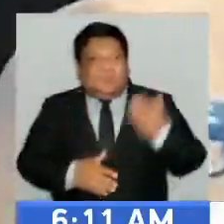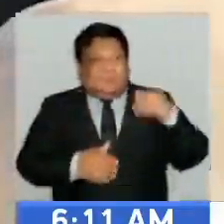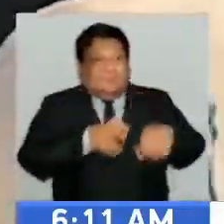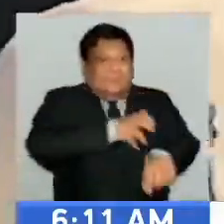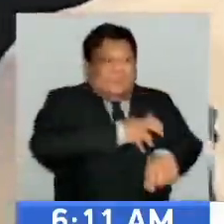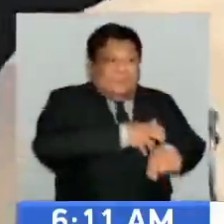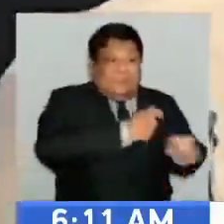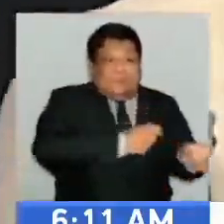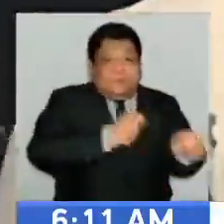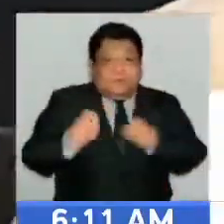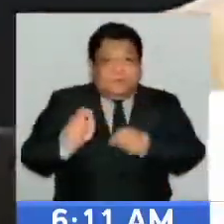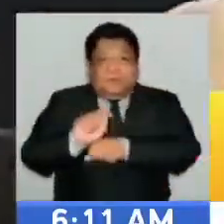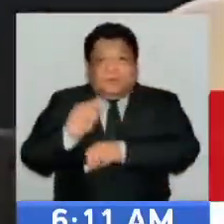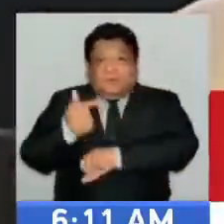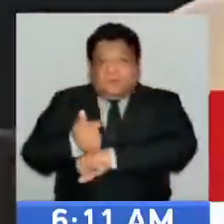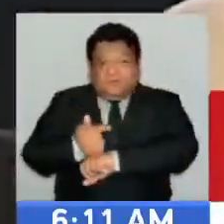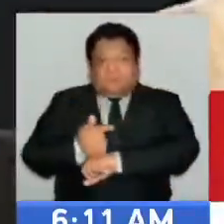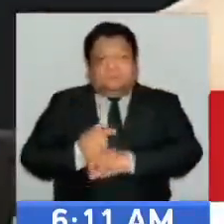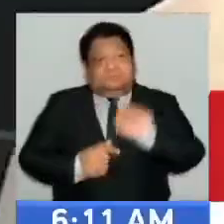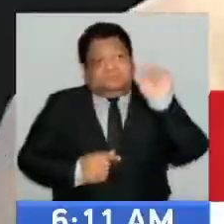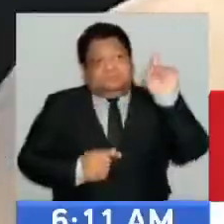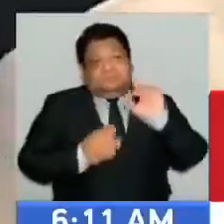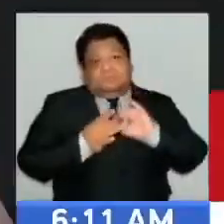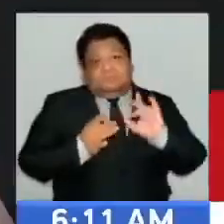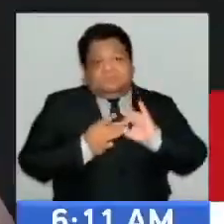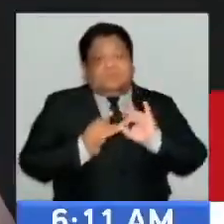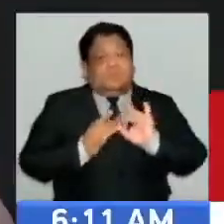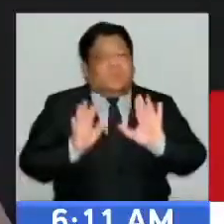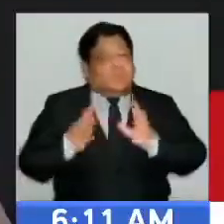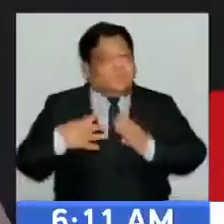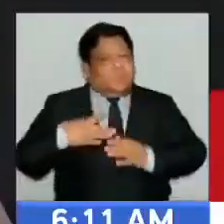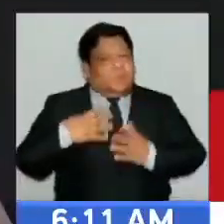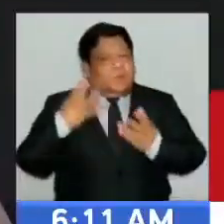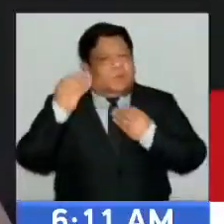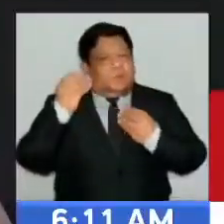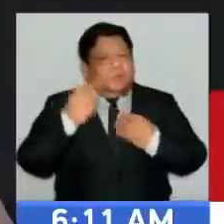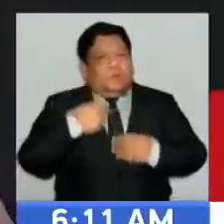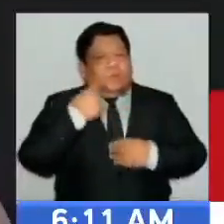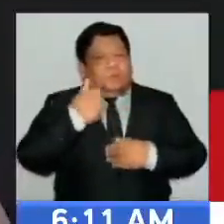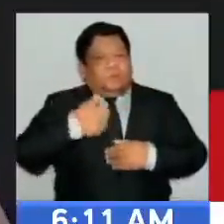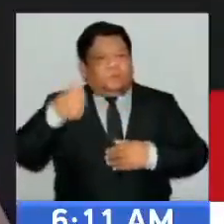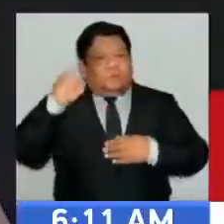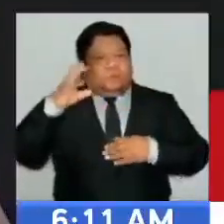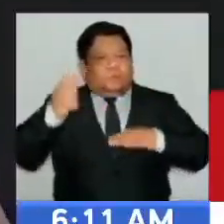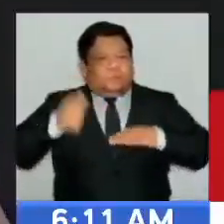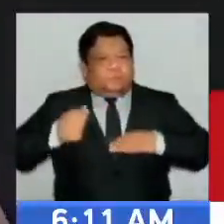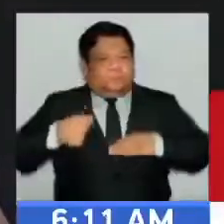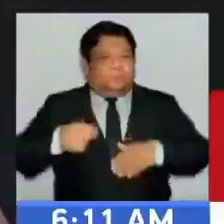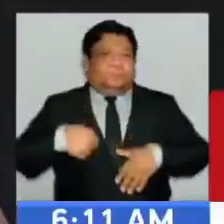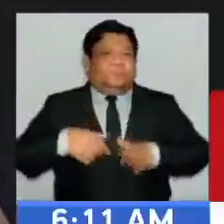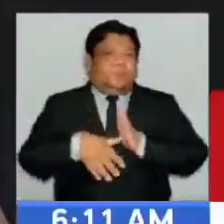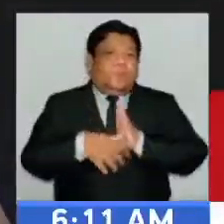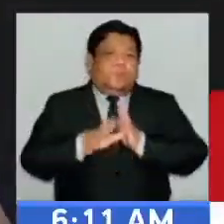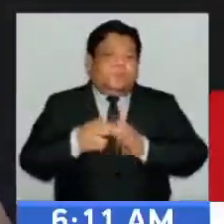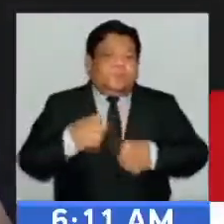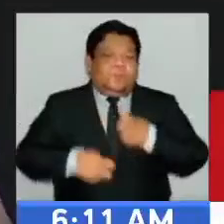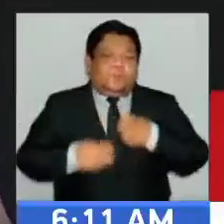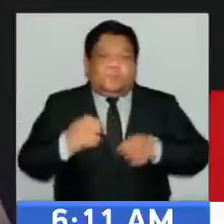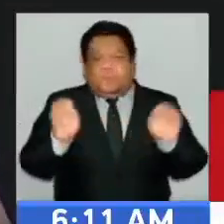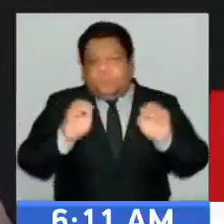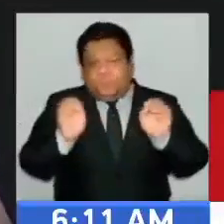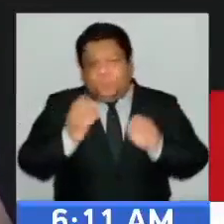ng pinaka-latest update mula sa kagalang-galang ng Supreme Court. Wala pong problema sa Commissioner Election yan sapagkat napakadali naman yung paglipat